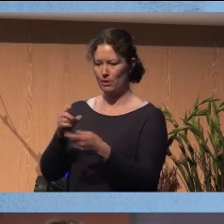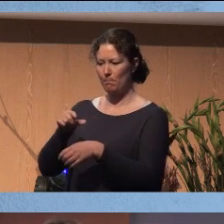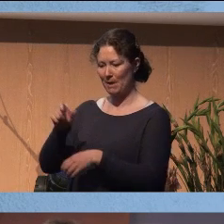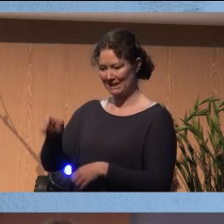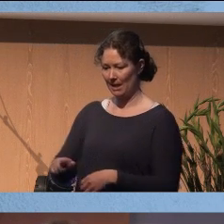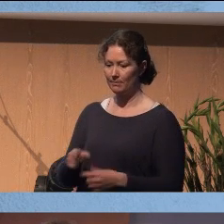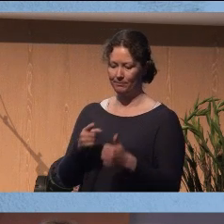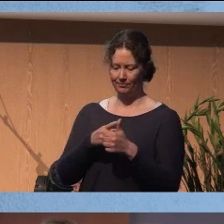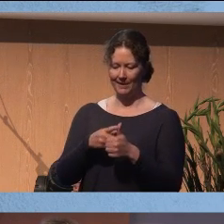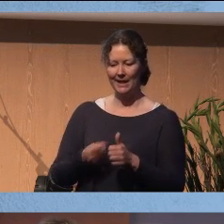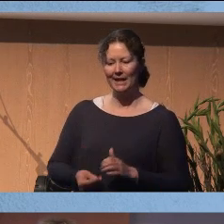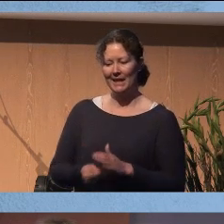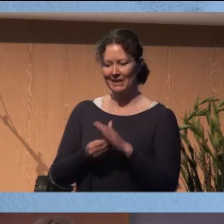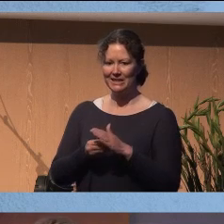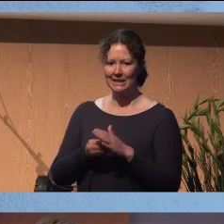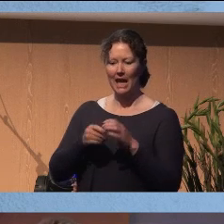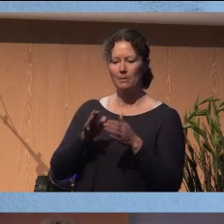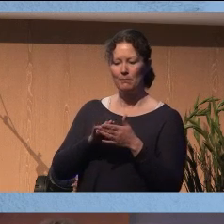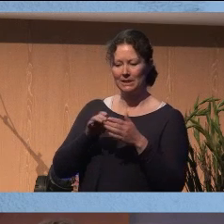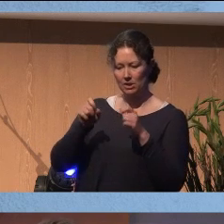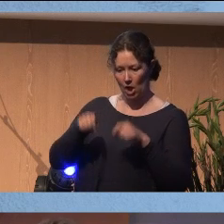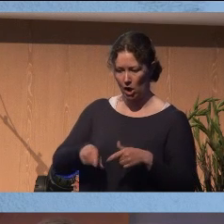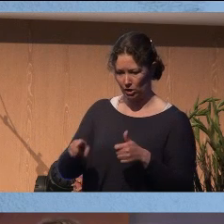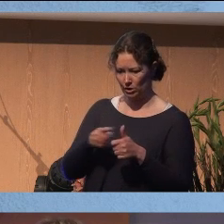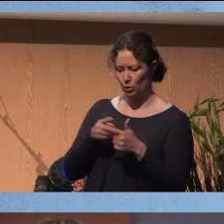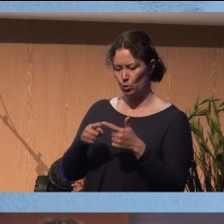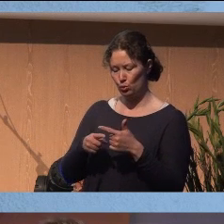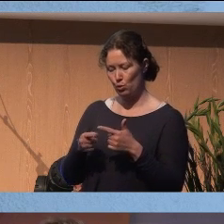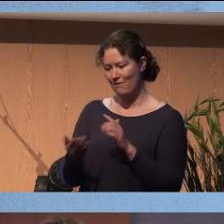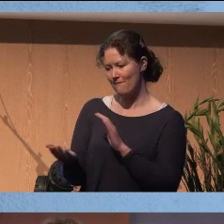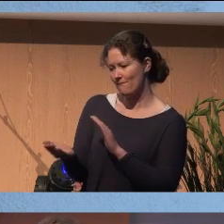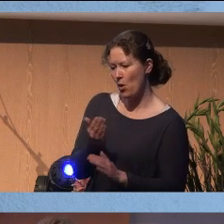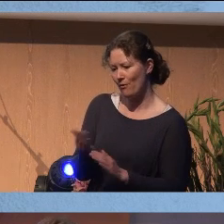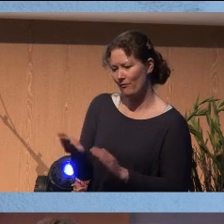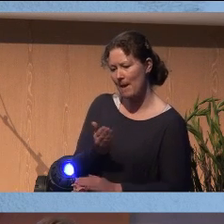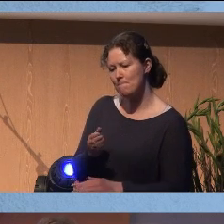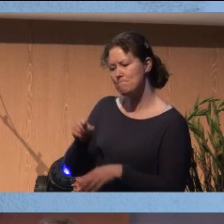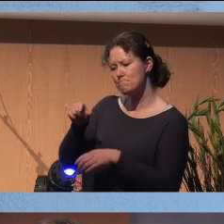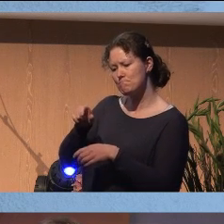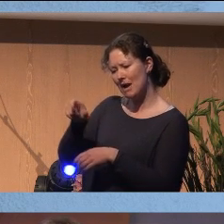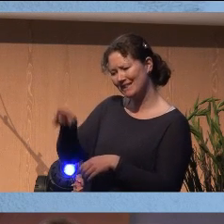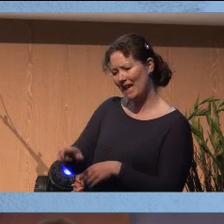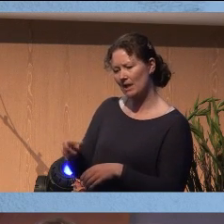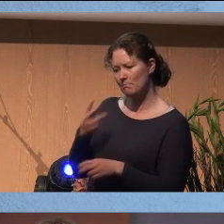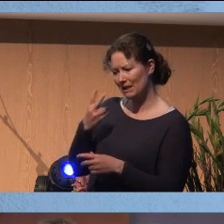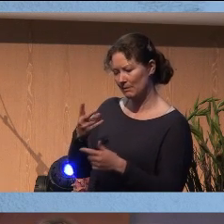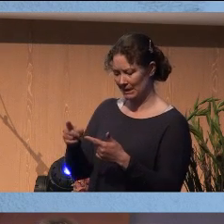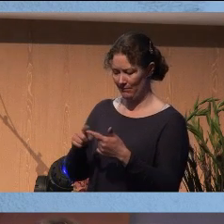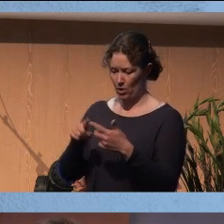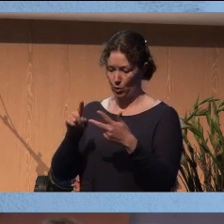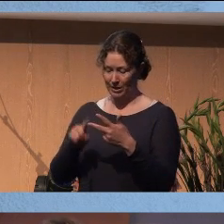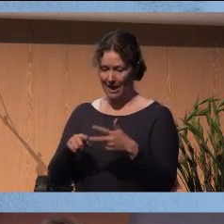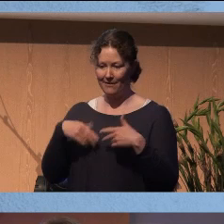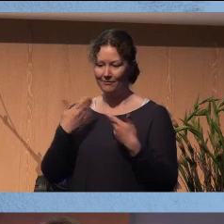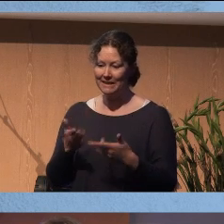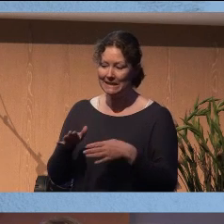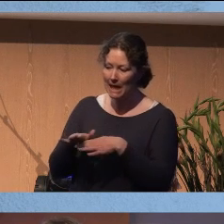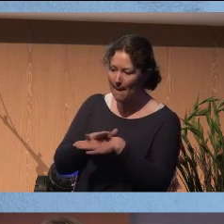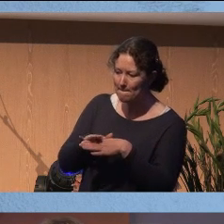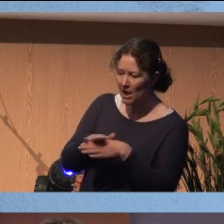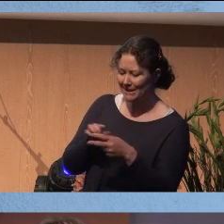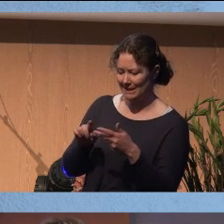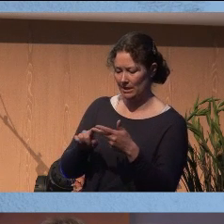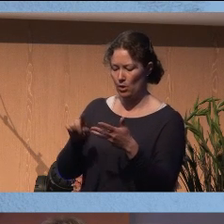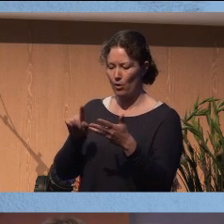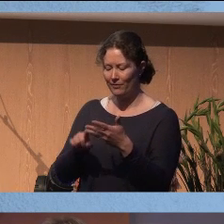1. Invester i begynnelsen. 2. Få frem pasientperspektivet. 3. Vis empati. Og